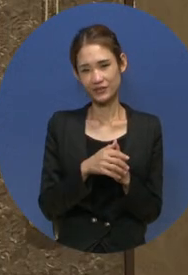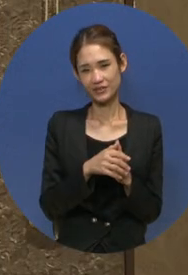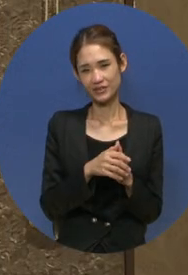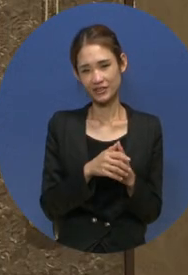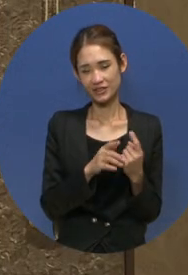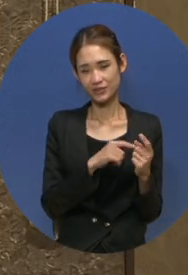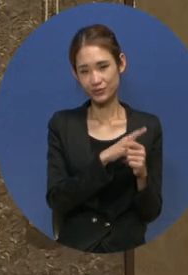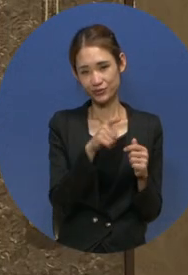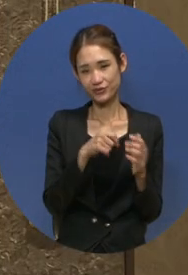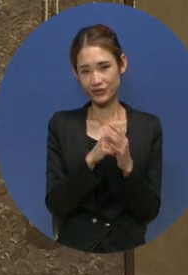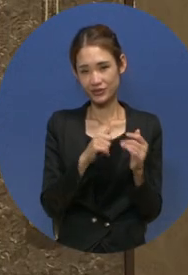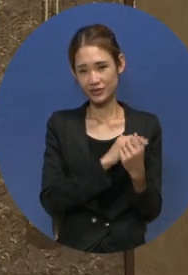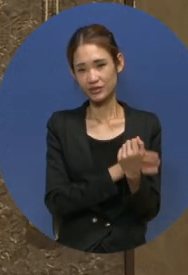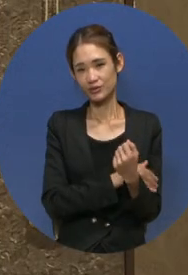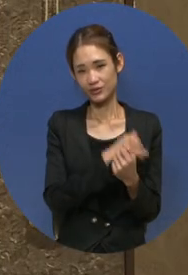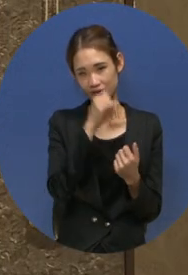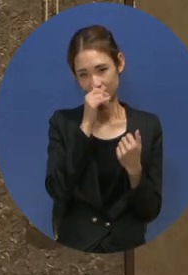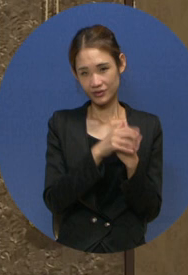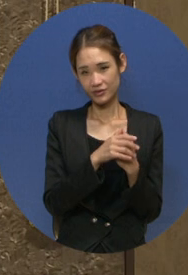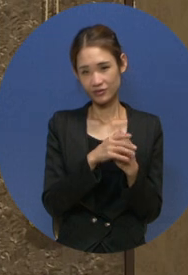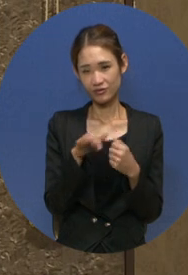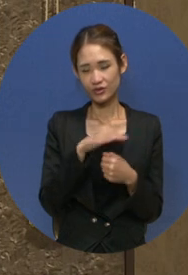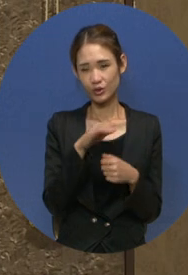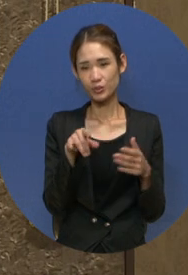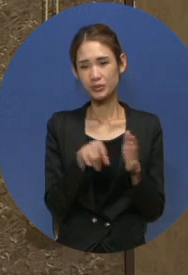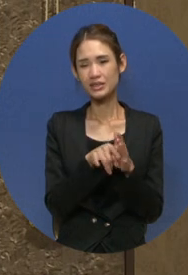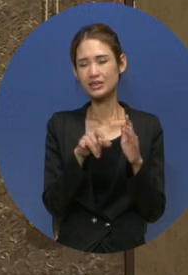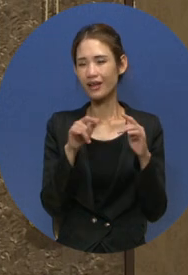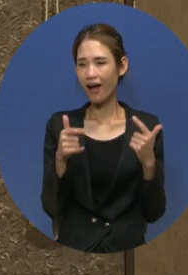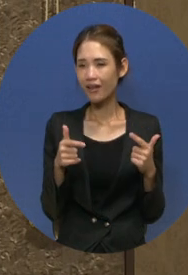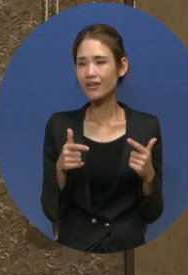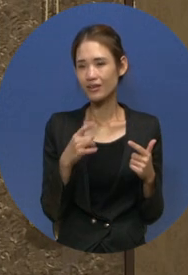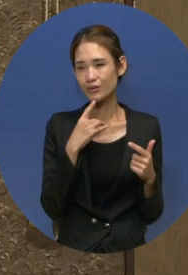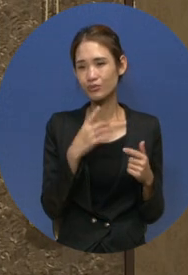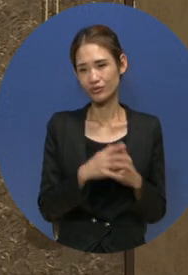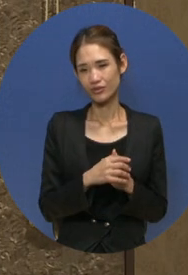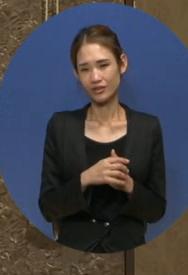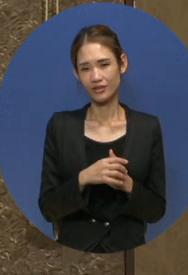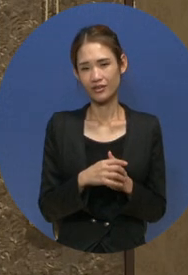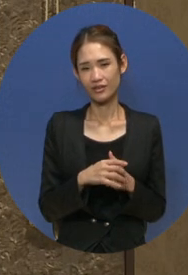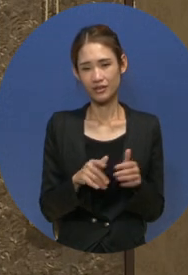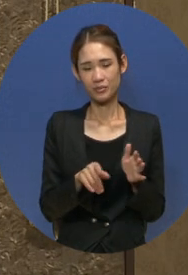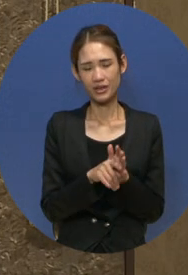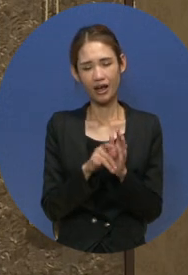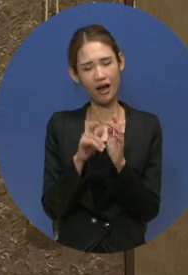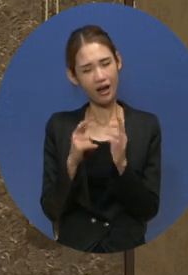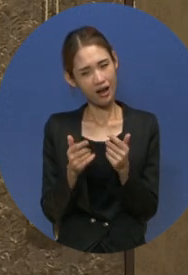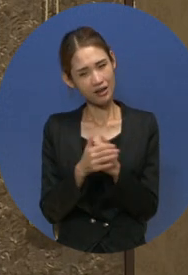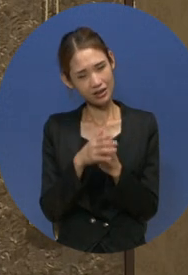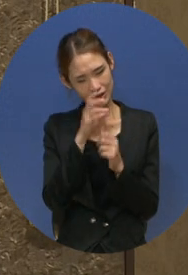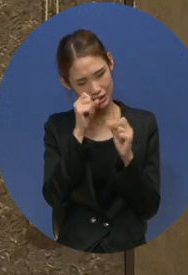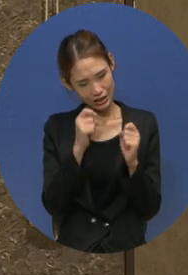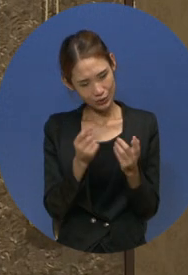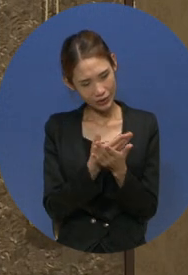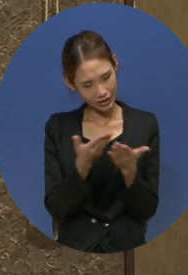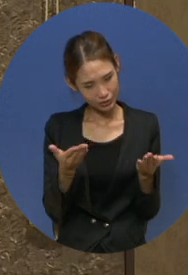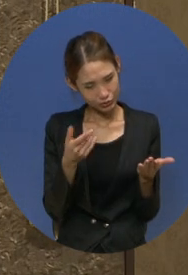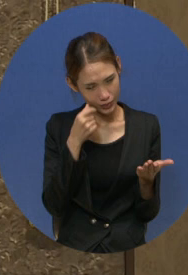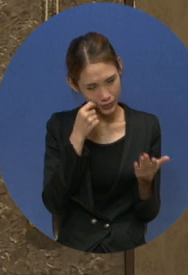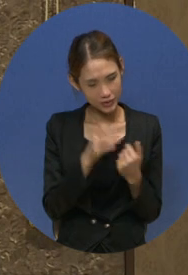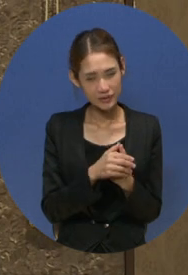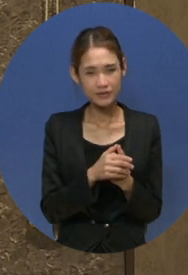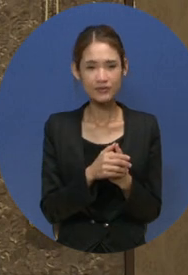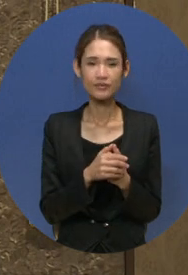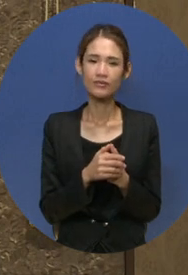능력이 있다. 단지 그것을 우리가 믿지 않은 것 뿐이고, 네. 믿지 않았기 때문에 기회를 주지 않은 것 뿐이고,